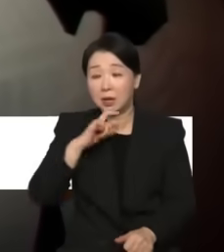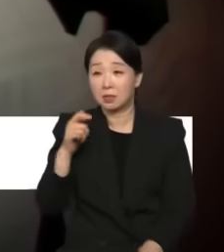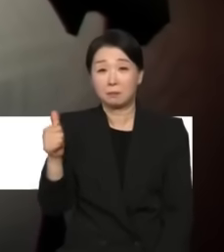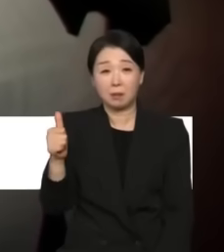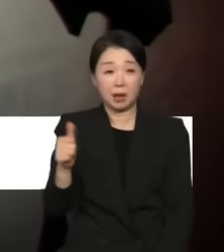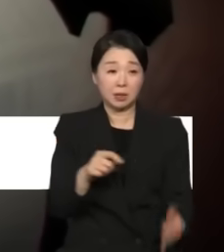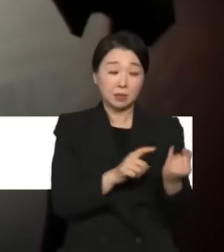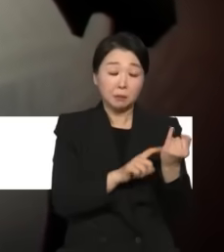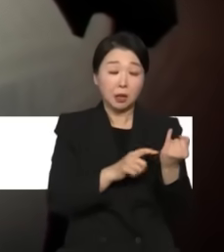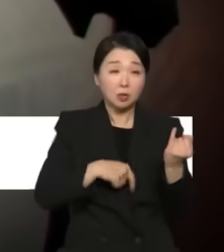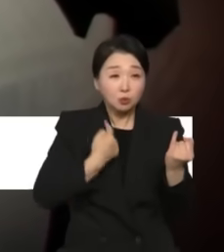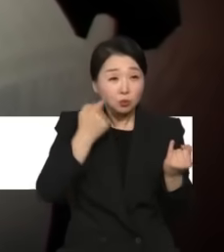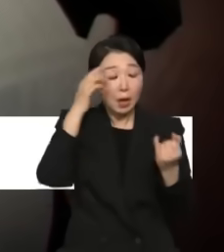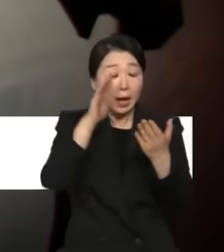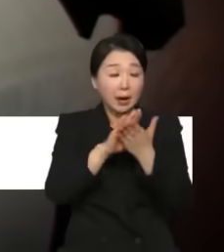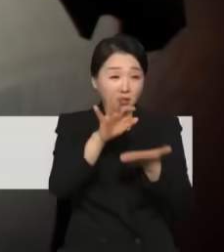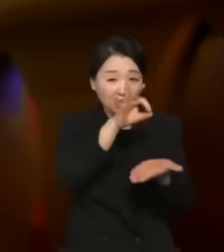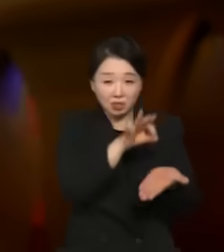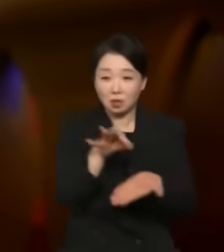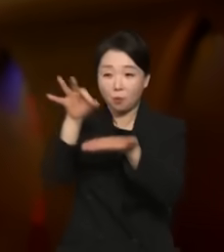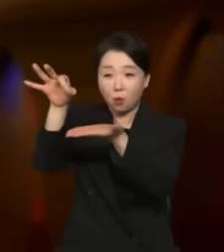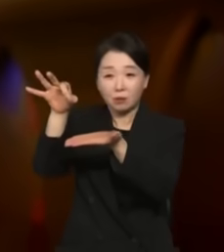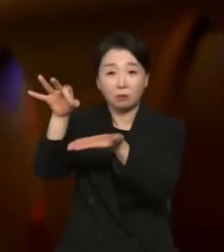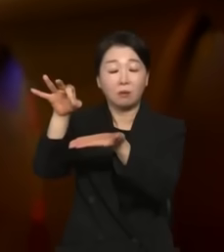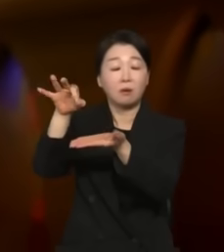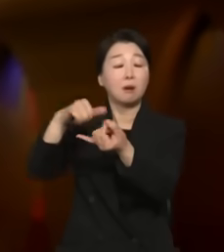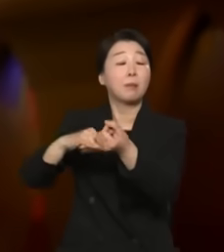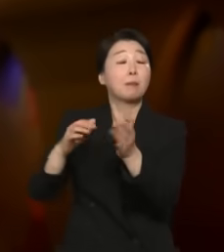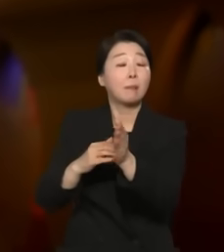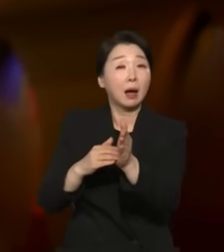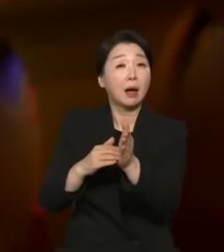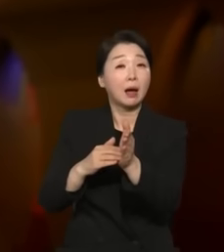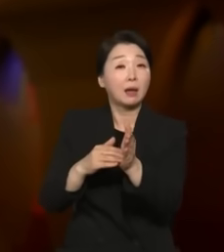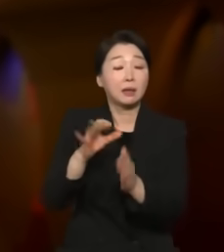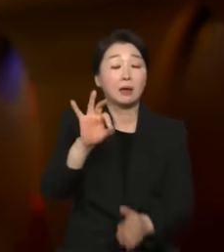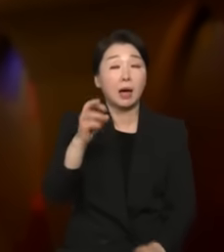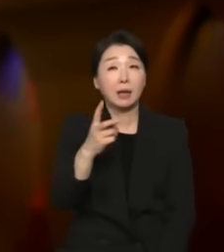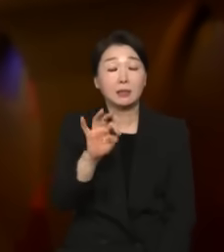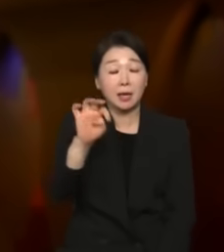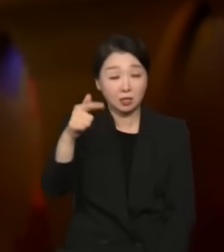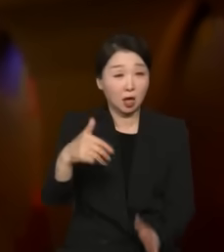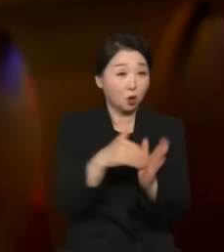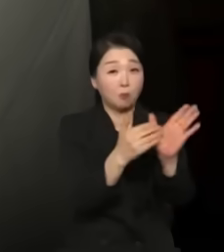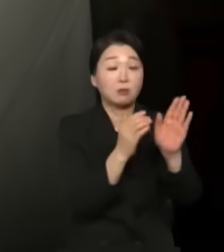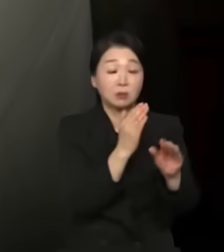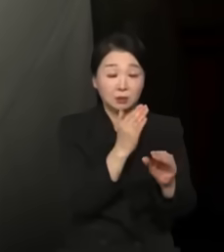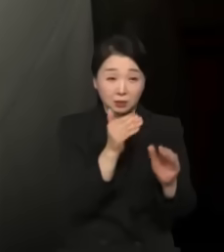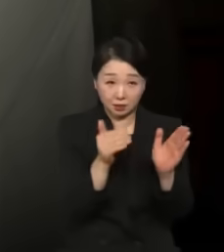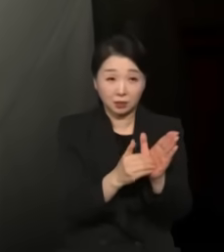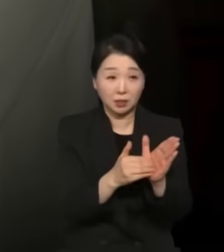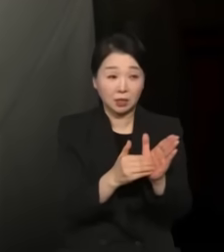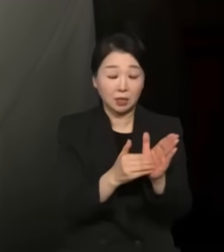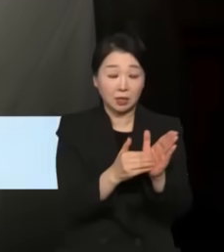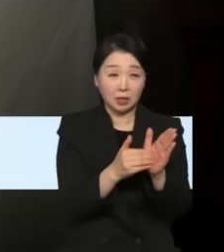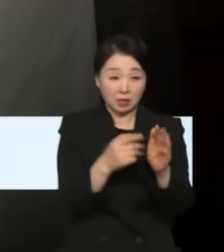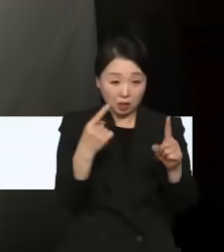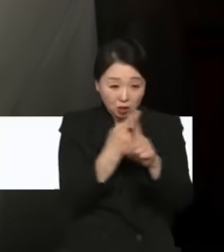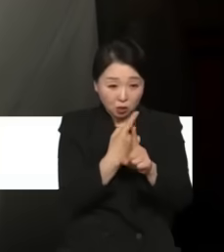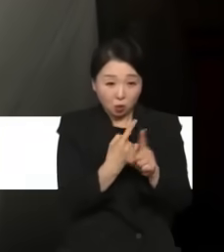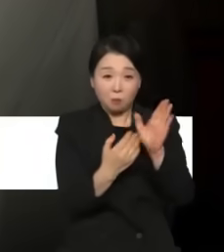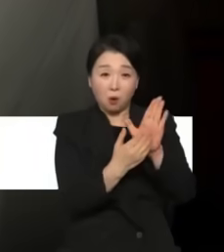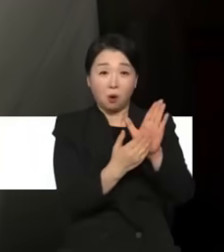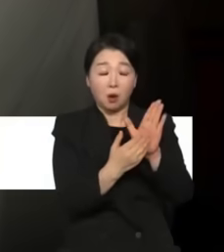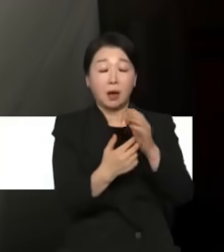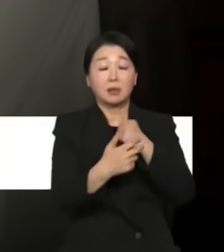김혜선 씨가 스스로 전 재산을 봉헌하겠다고 하는 걸 김 아니에스가 거부한 것이고 항암 치료 중단 역시 의학적 판단에